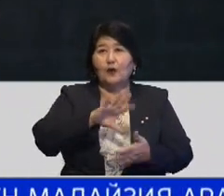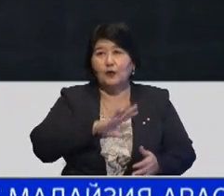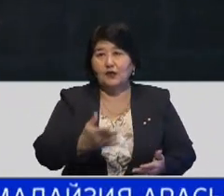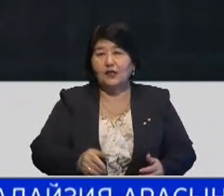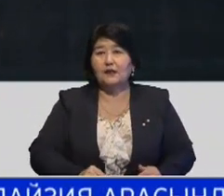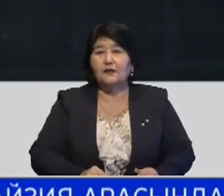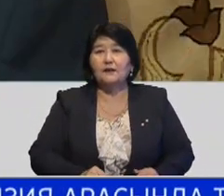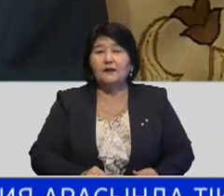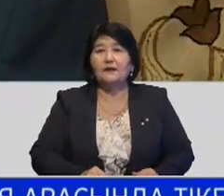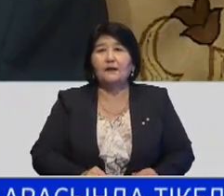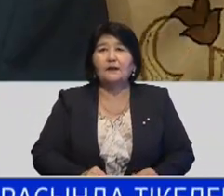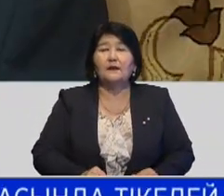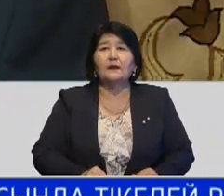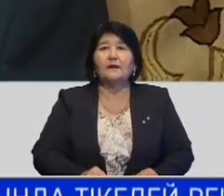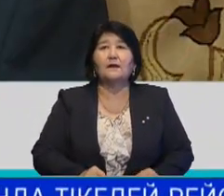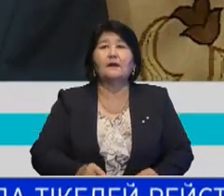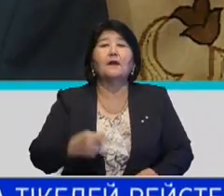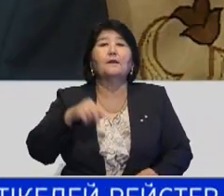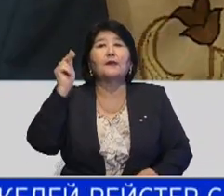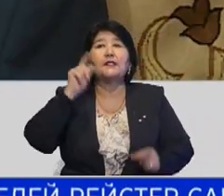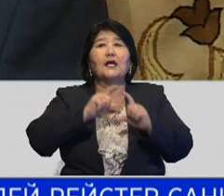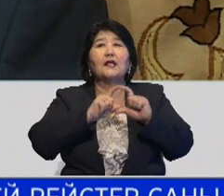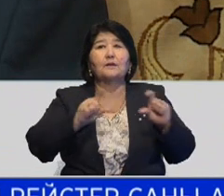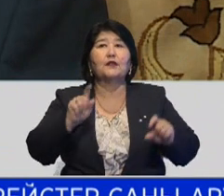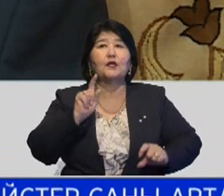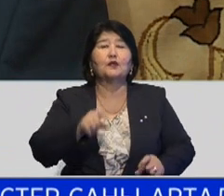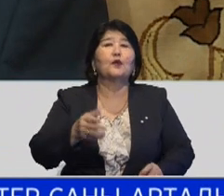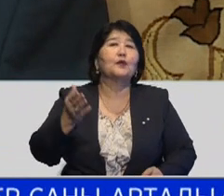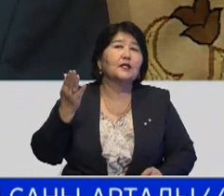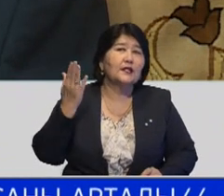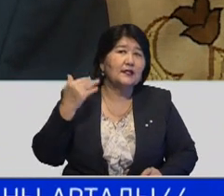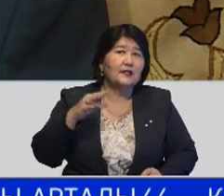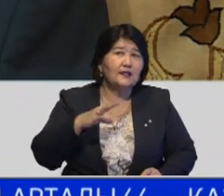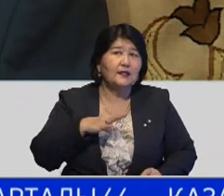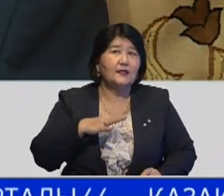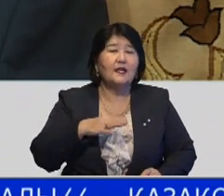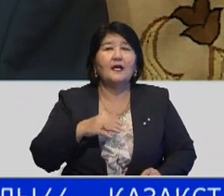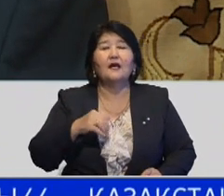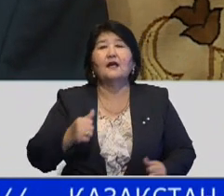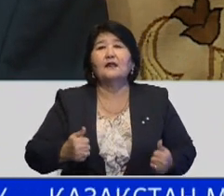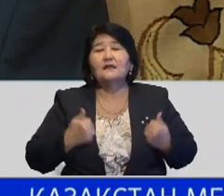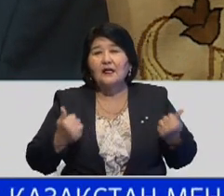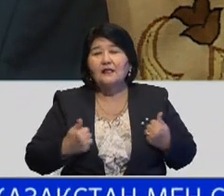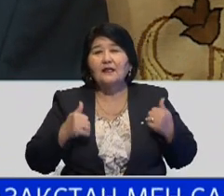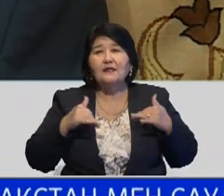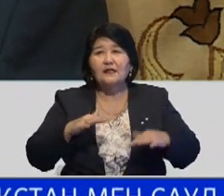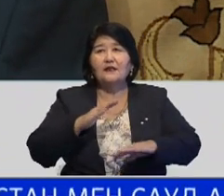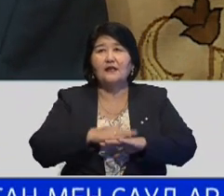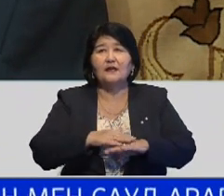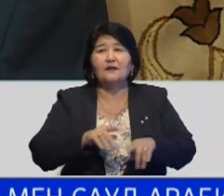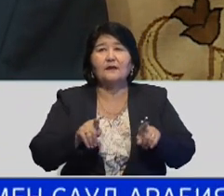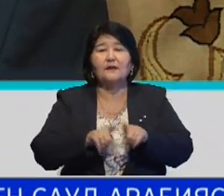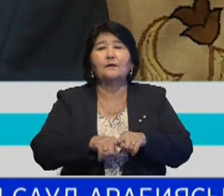Kişi komandirde dayındaydın mektepte, so bizlerde ja zanat yağılıp, üretip,